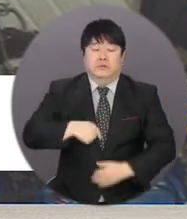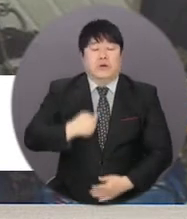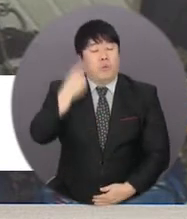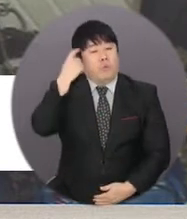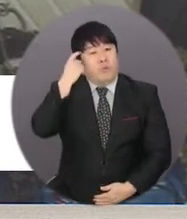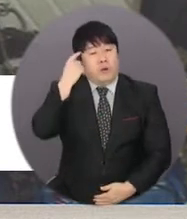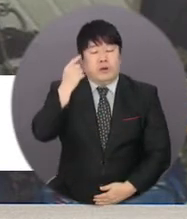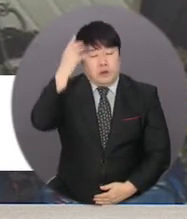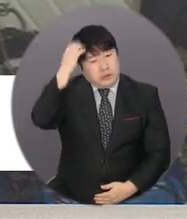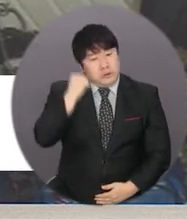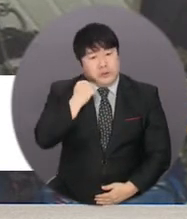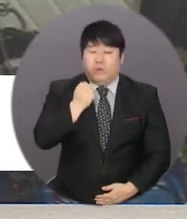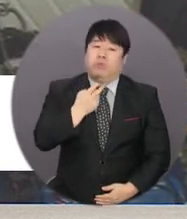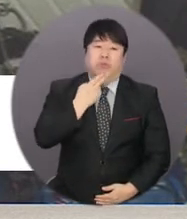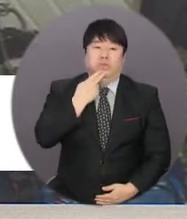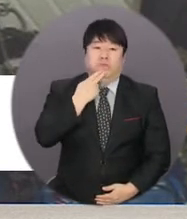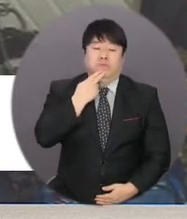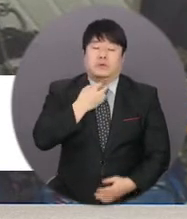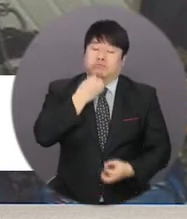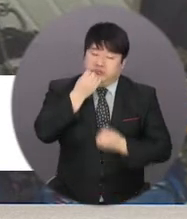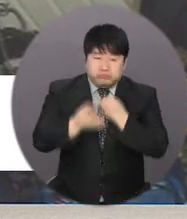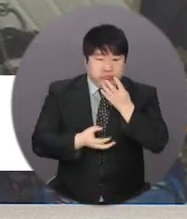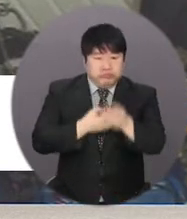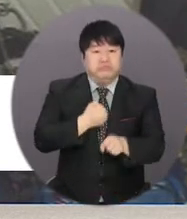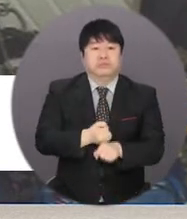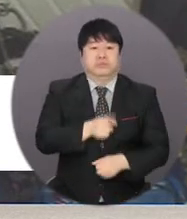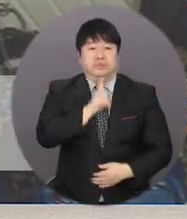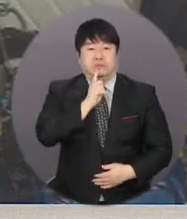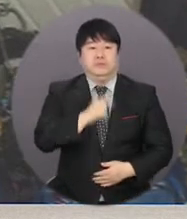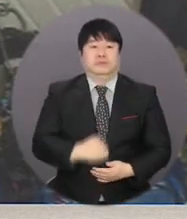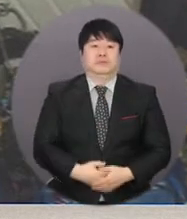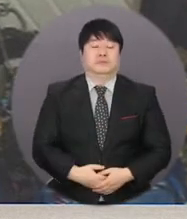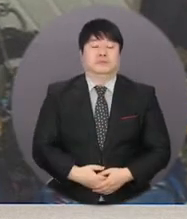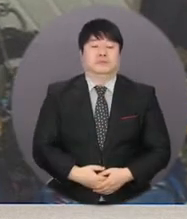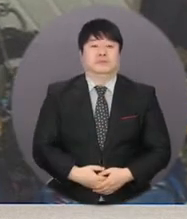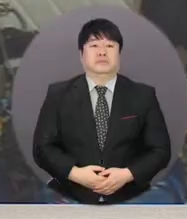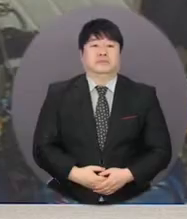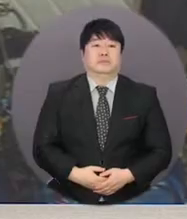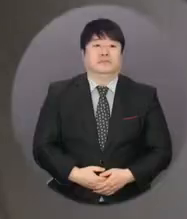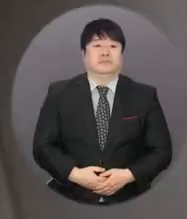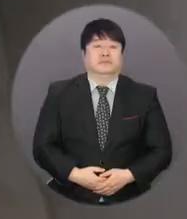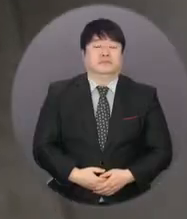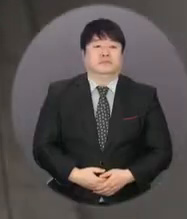그랬는지 기억나지 않는다고 진술했습니다. 이다현 기자의 보도입니다.